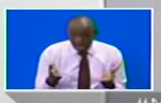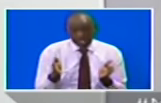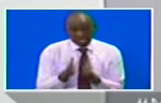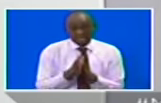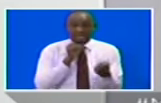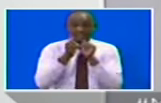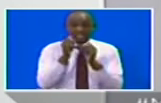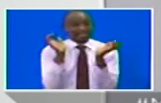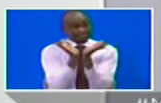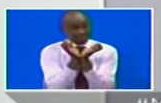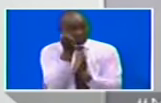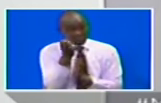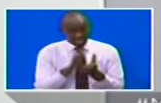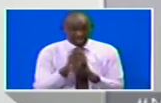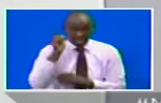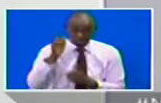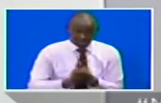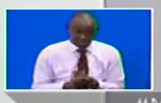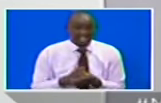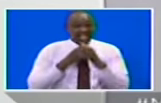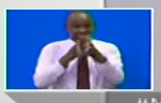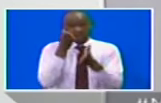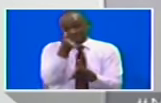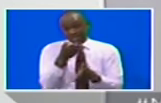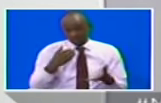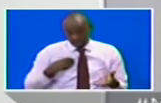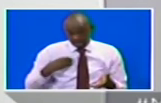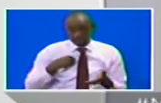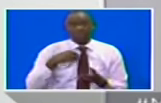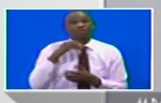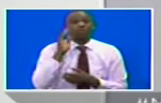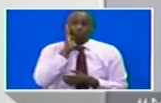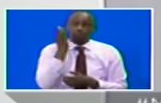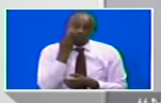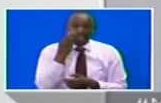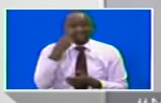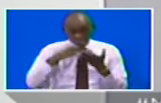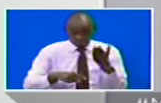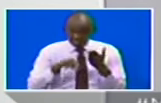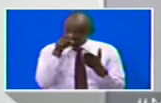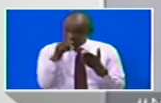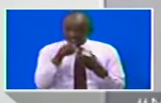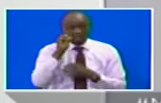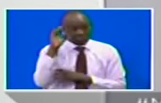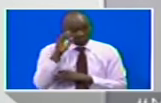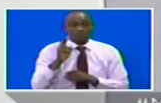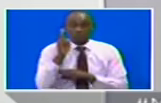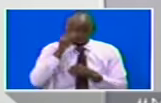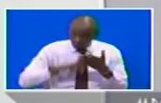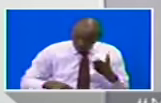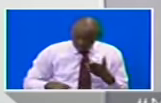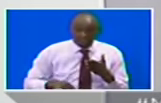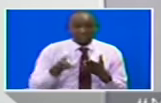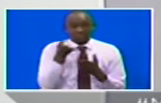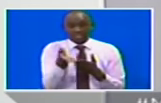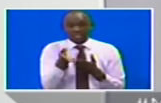wa Kasarani hapa Nairobi. Kiongozi wa chama hicho Alfred Mutua ametangaza kuwa chama hicho kitatumia mfumo wa hatua tano